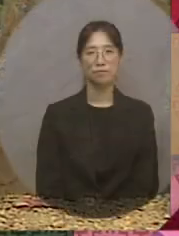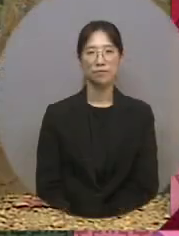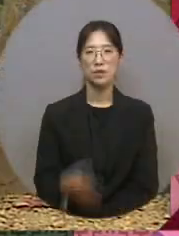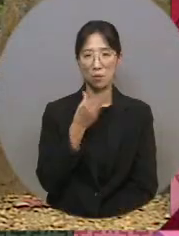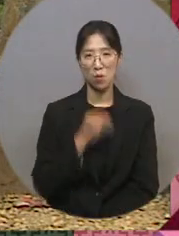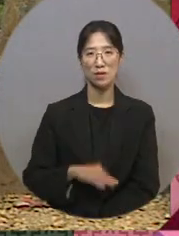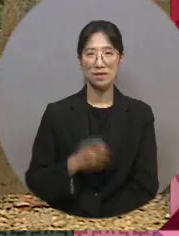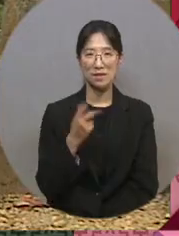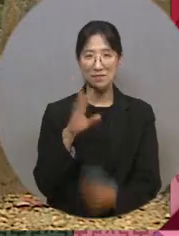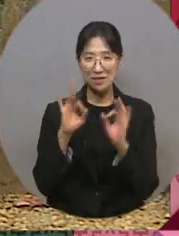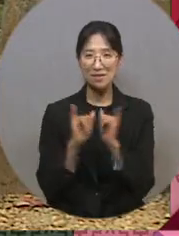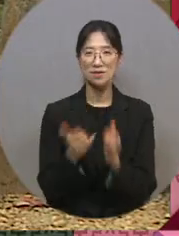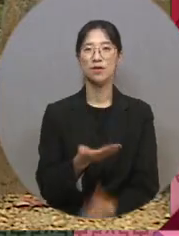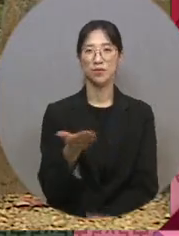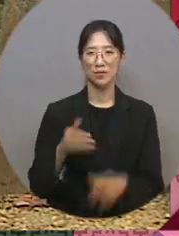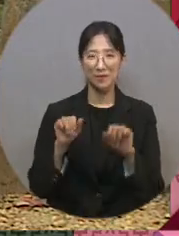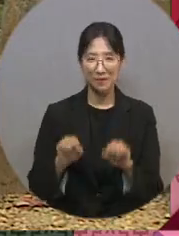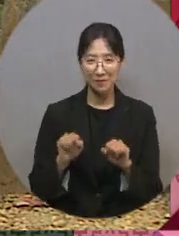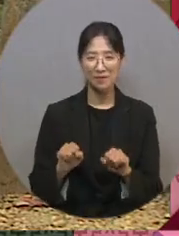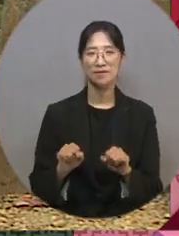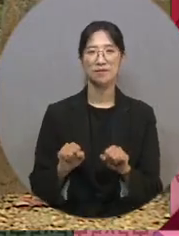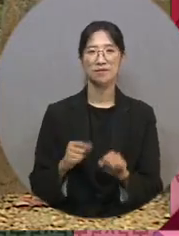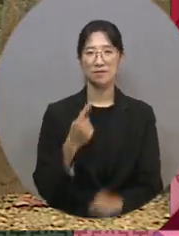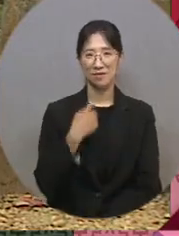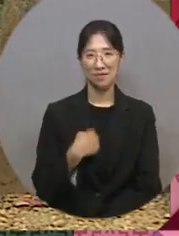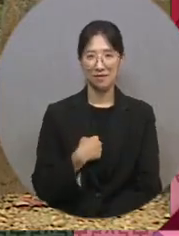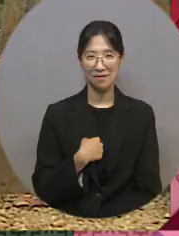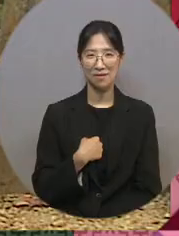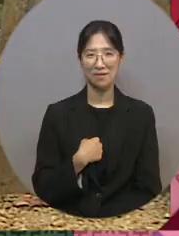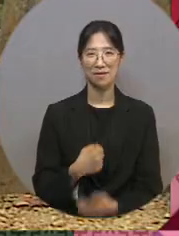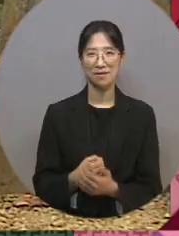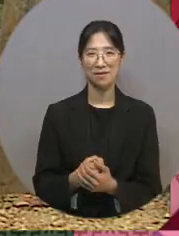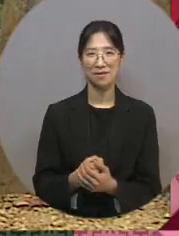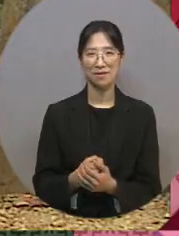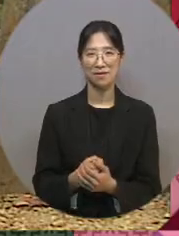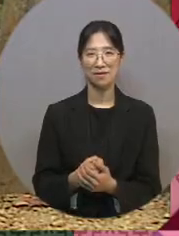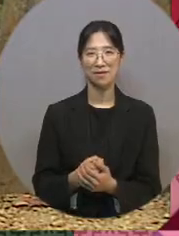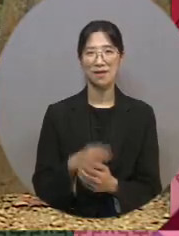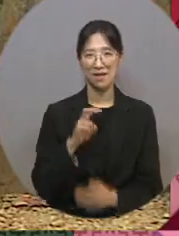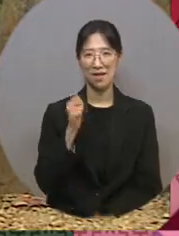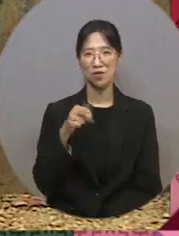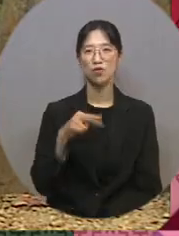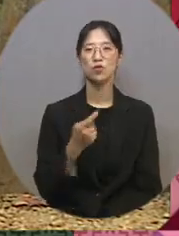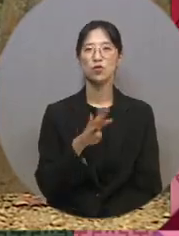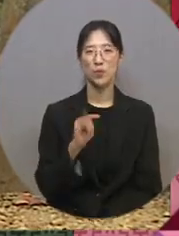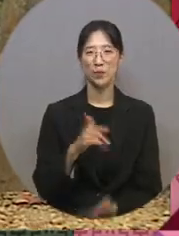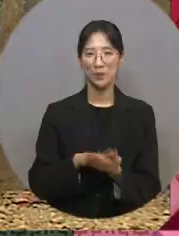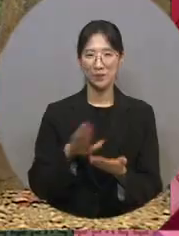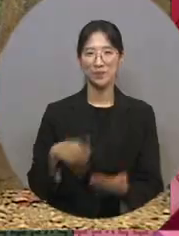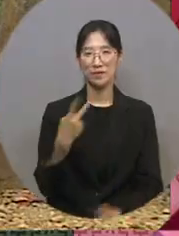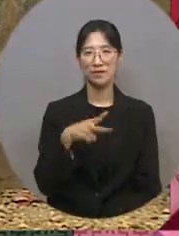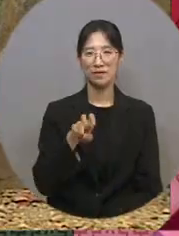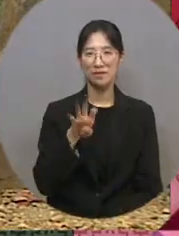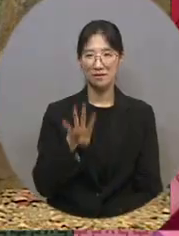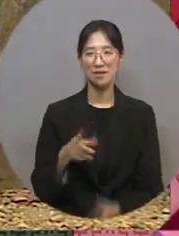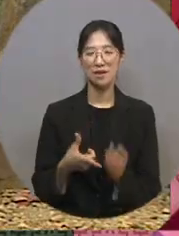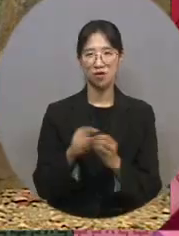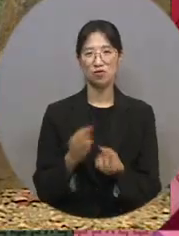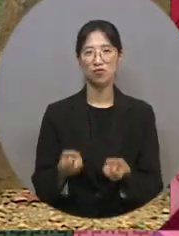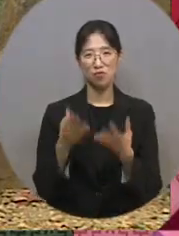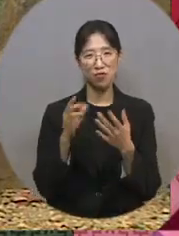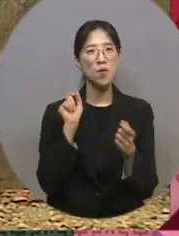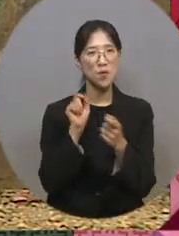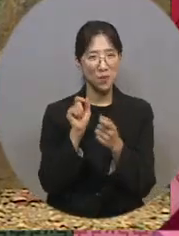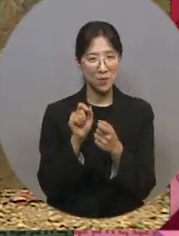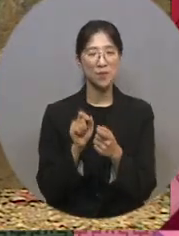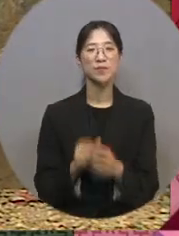먹기TV 시청자 여러분 안녕하세요. 네, 저는 그물의 쏨빈입니다. 자, 2024년 추석 이제 얼마